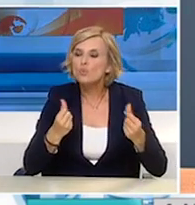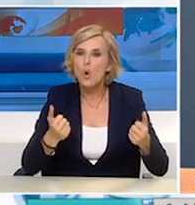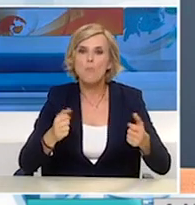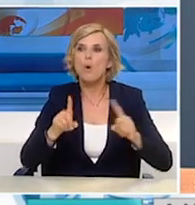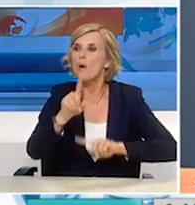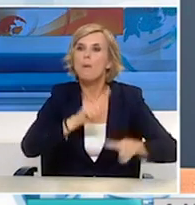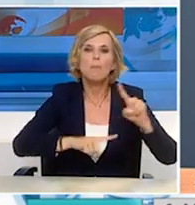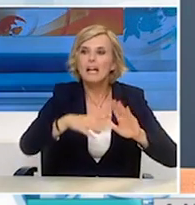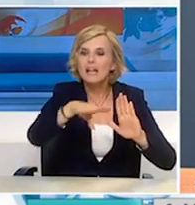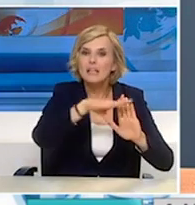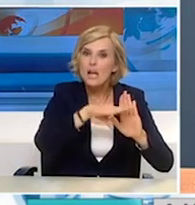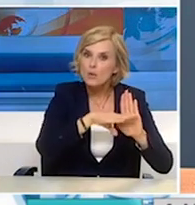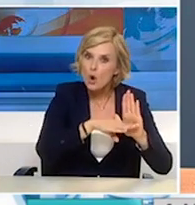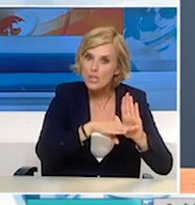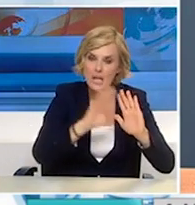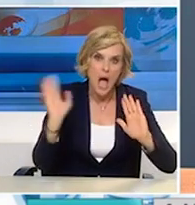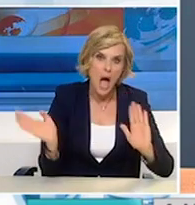επανέναρξη εάν και εφόσον αυτή αποφασιστεί.